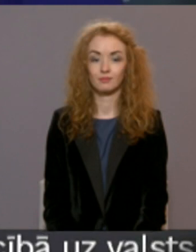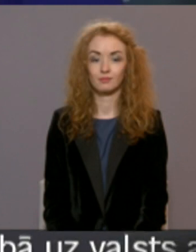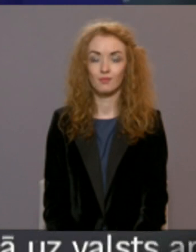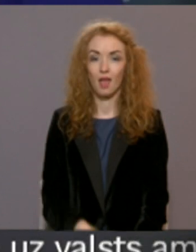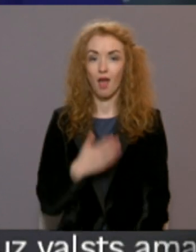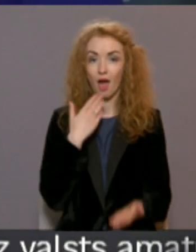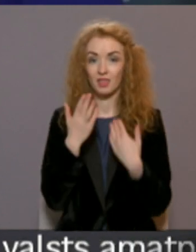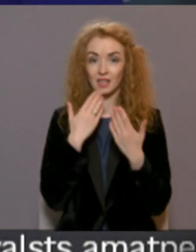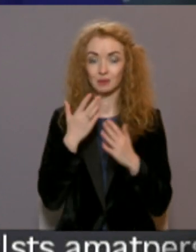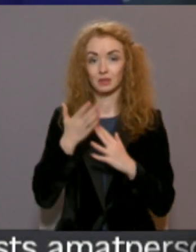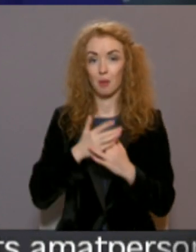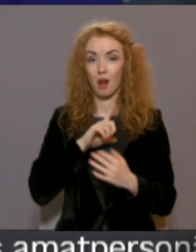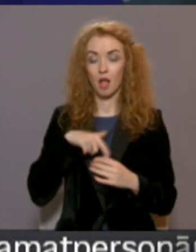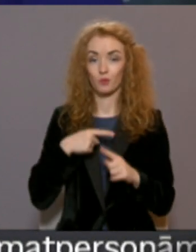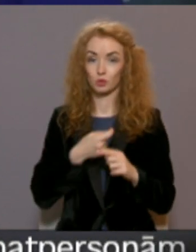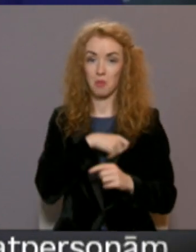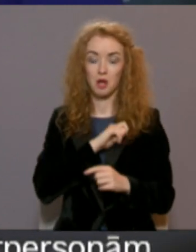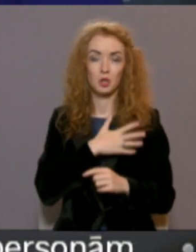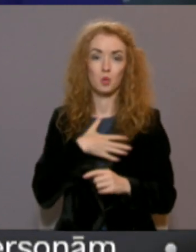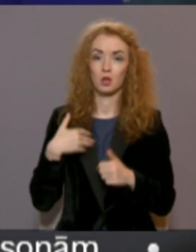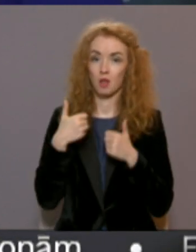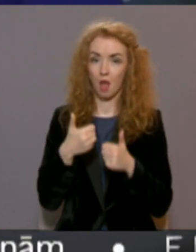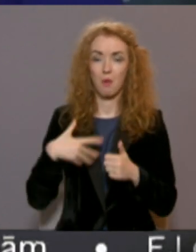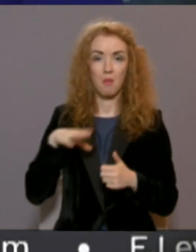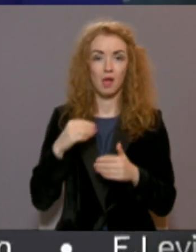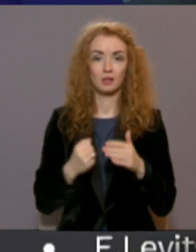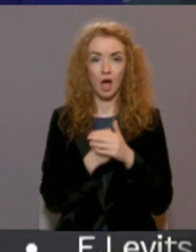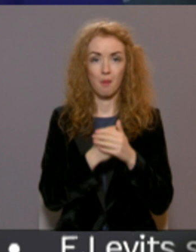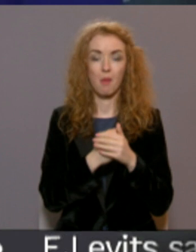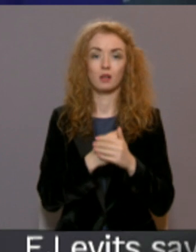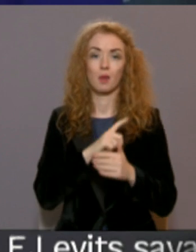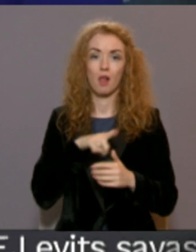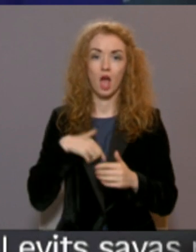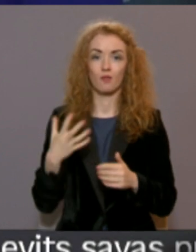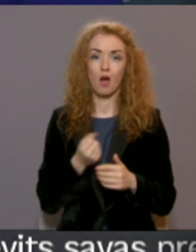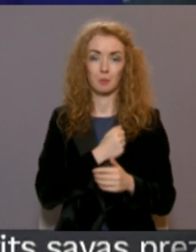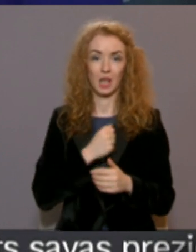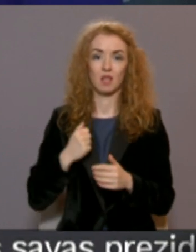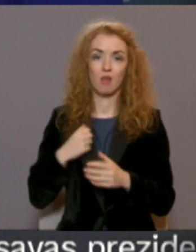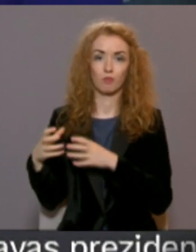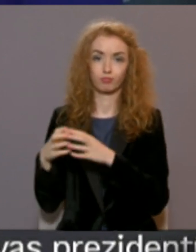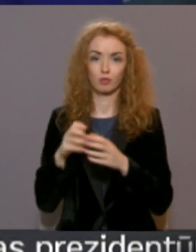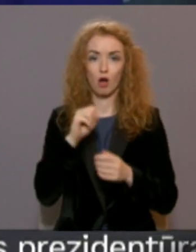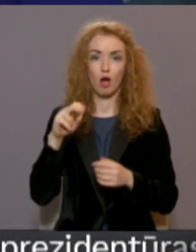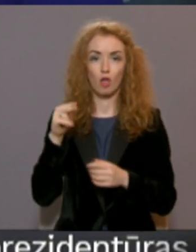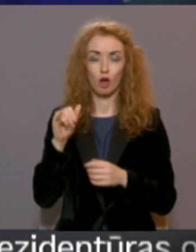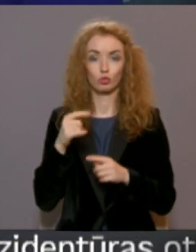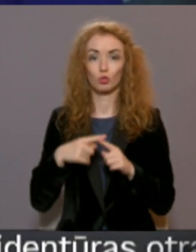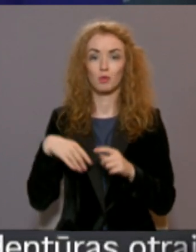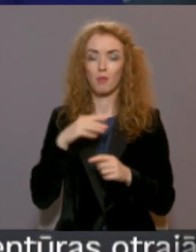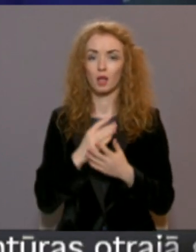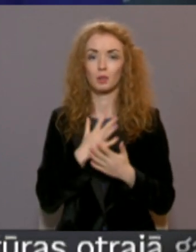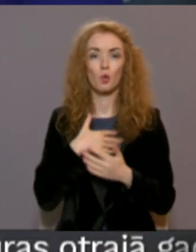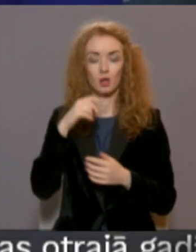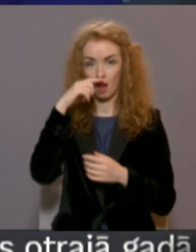Attiecības mūsu valsts starpā ir ļoti labas. Spānija atbalsta Latviju ar mūsu militāro kontingentu Ādažu militārajā bāzē. Mēs ar to